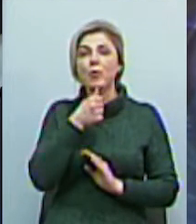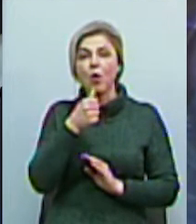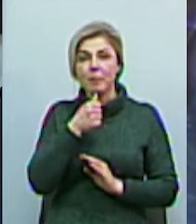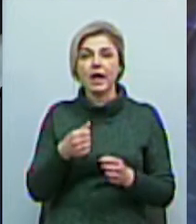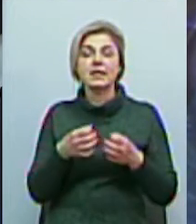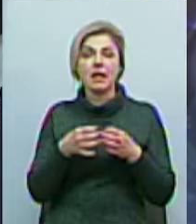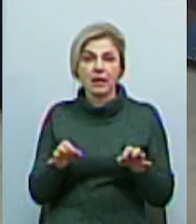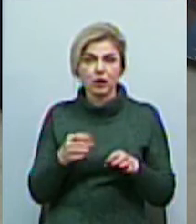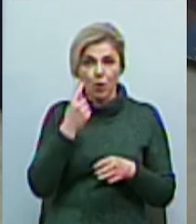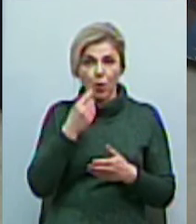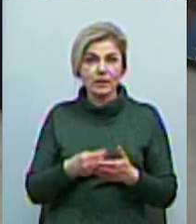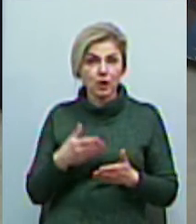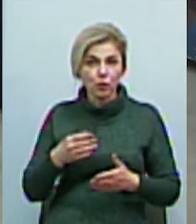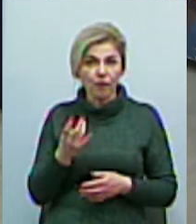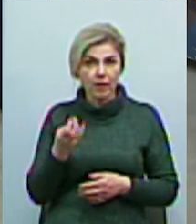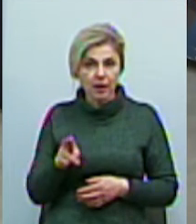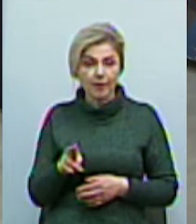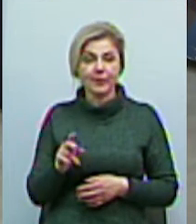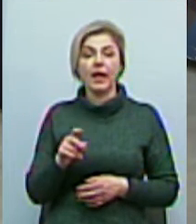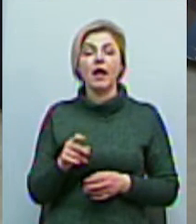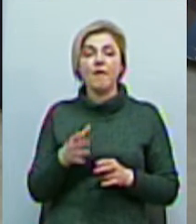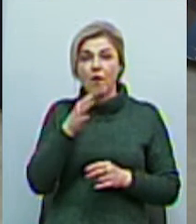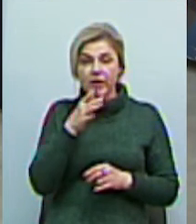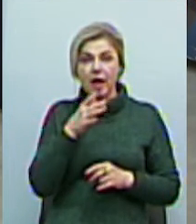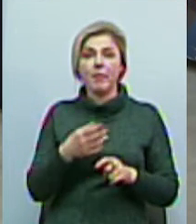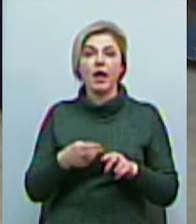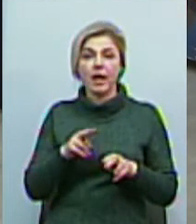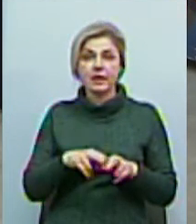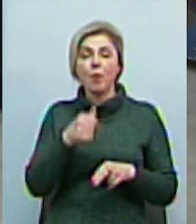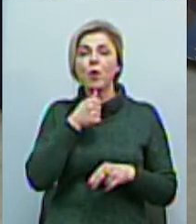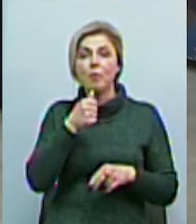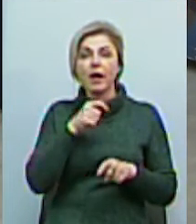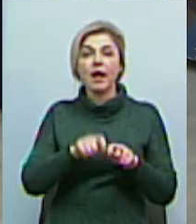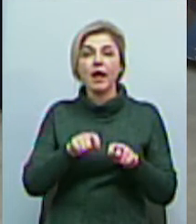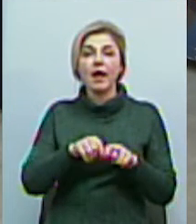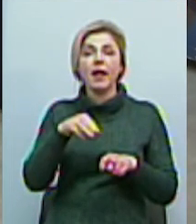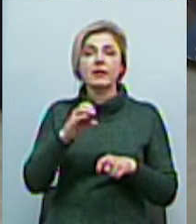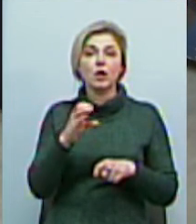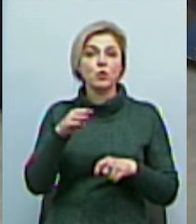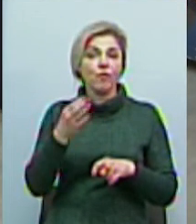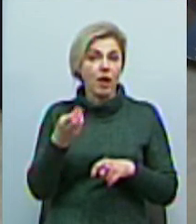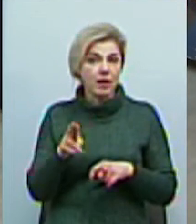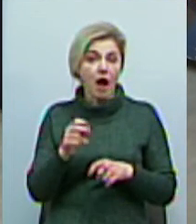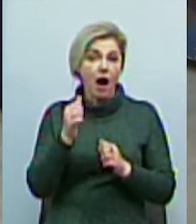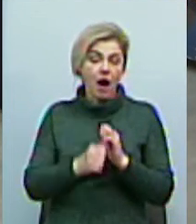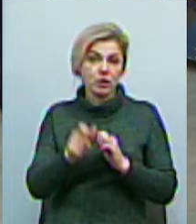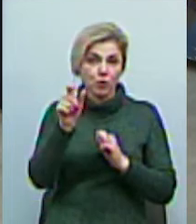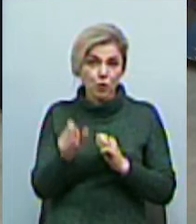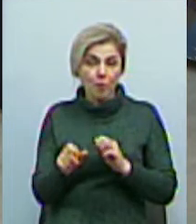незалежне оцінювання? Під час проходження пробного тестування кожна особа